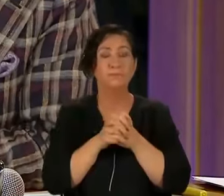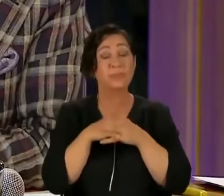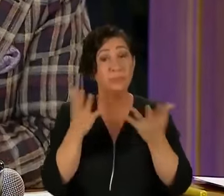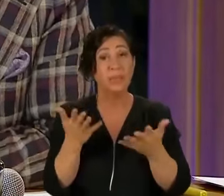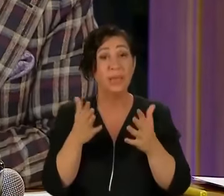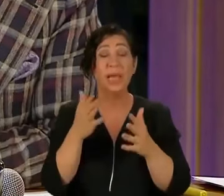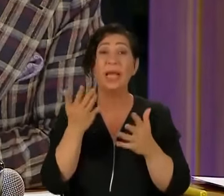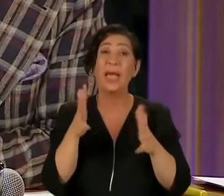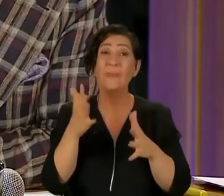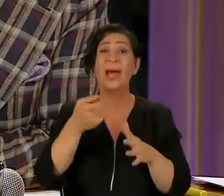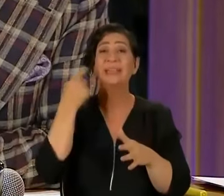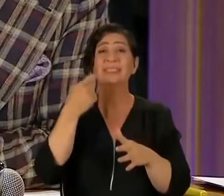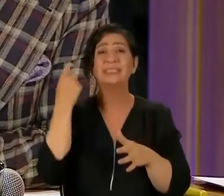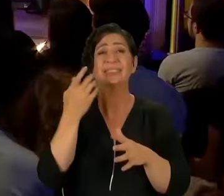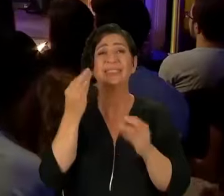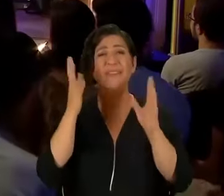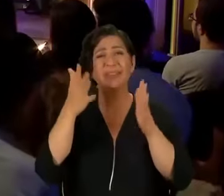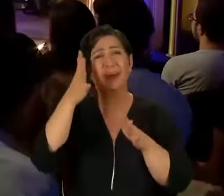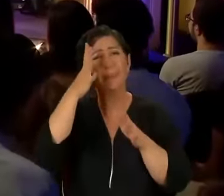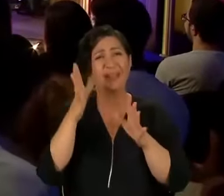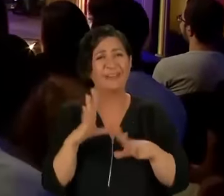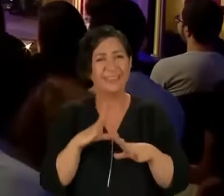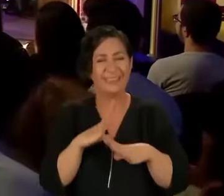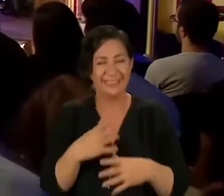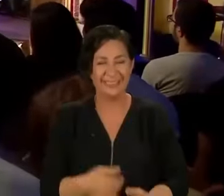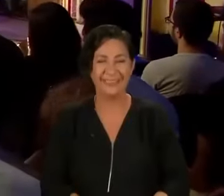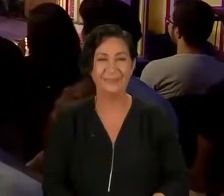galiba eskiden daha fazla gerizekalılık vardı.